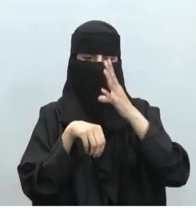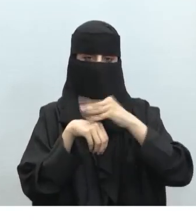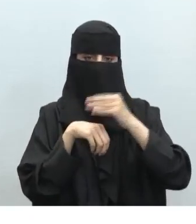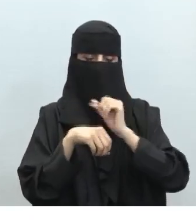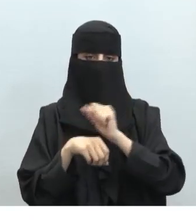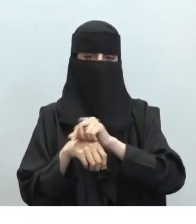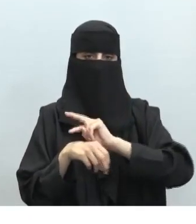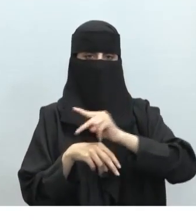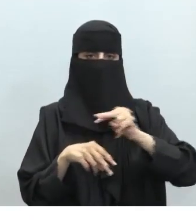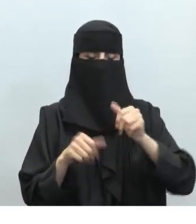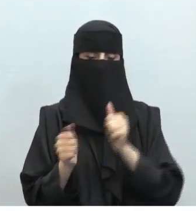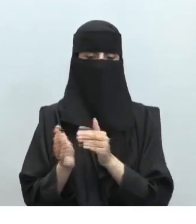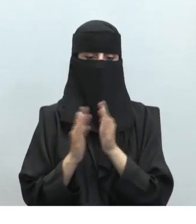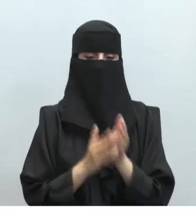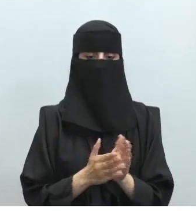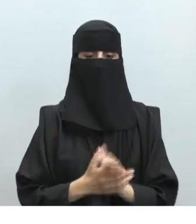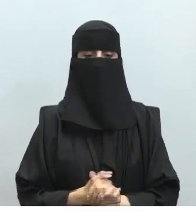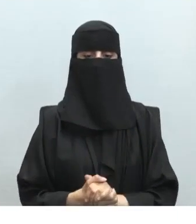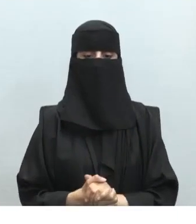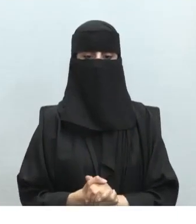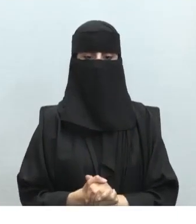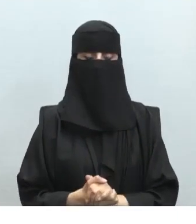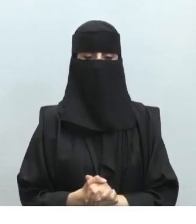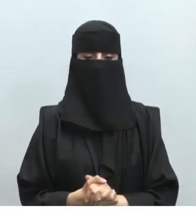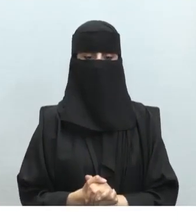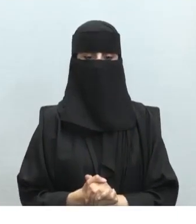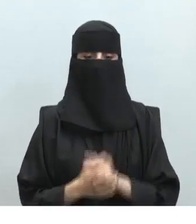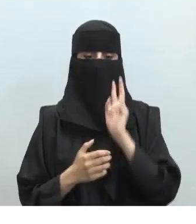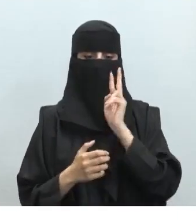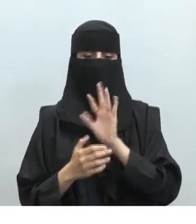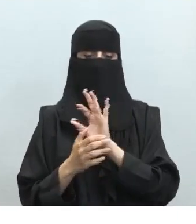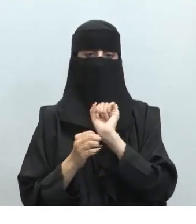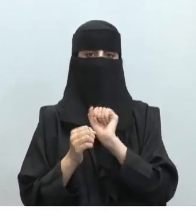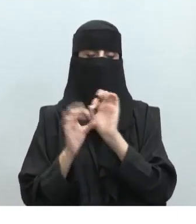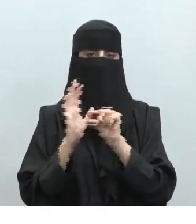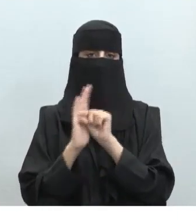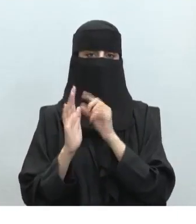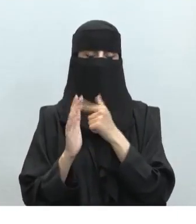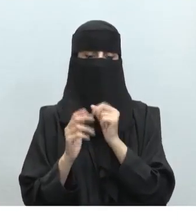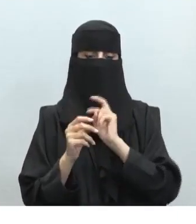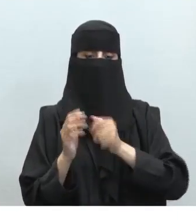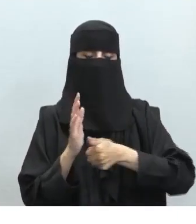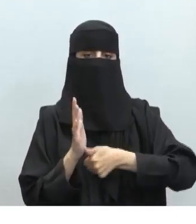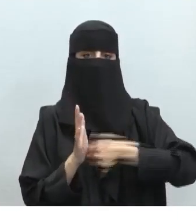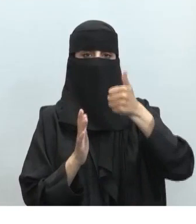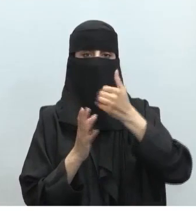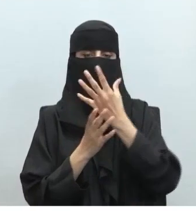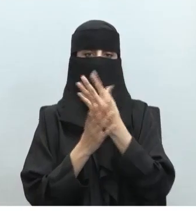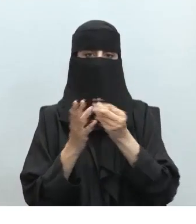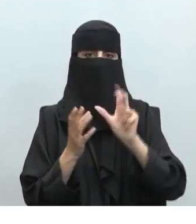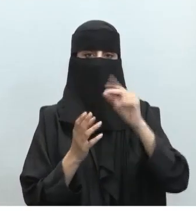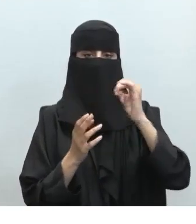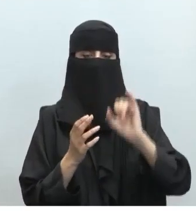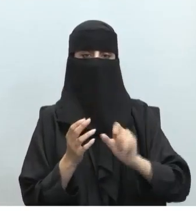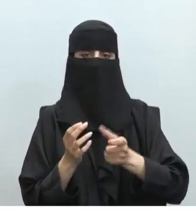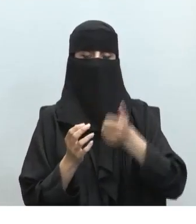الجينات المتعدده المتقابله هنا ايضا عندما نتحدث عن ما نسميها بتفوق الجينات جين